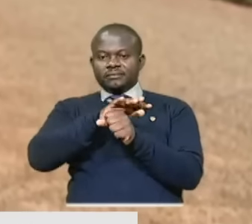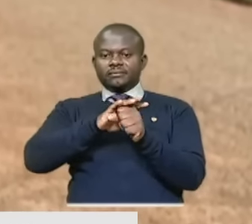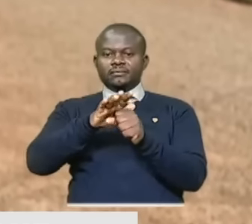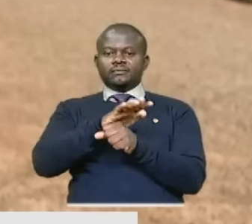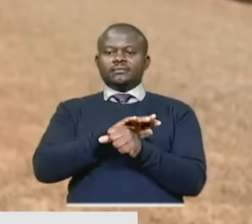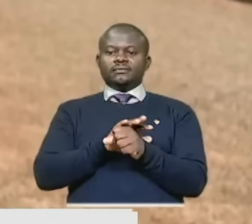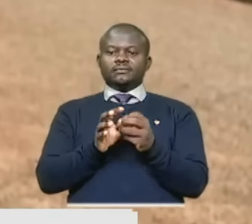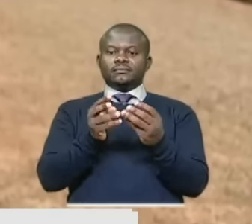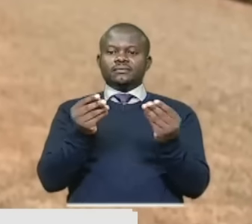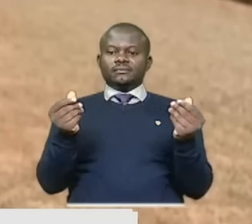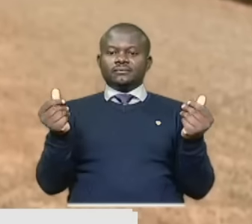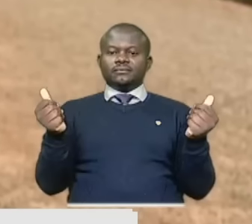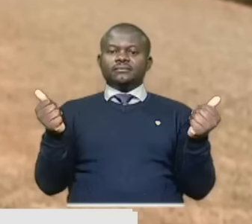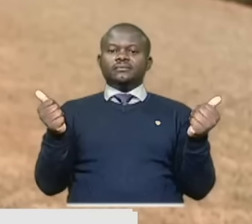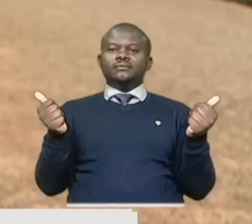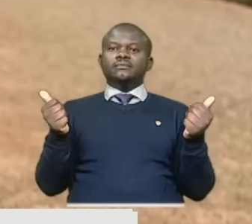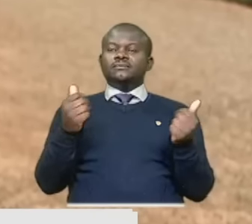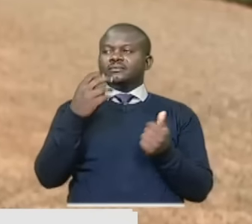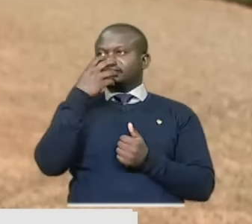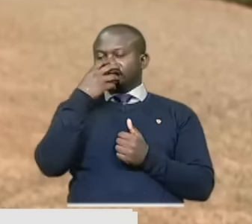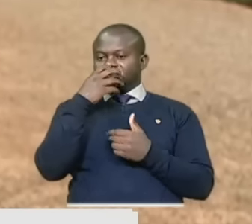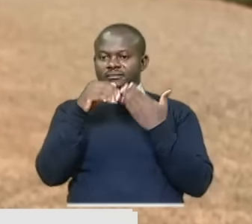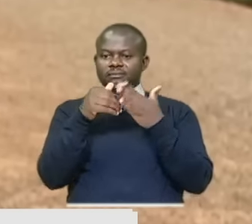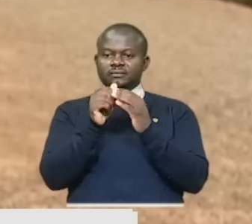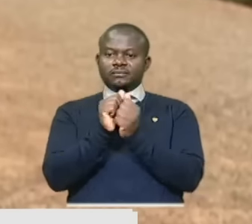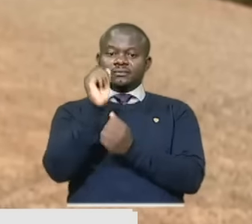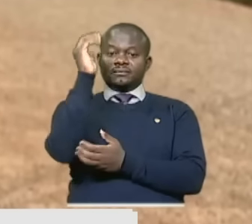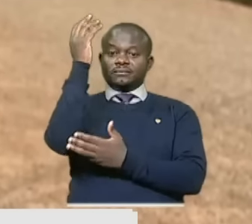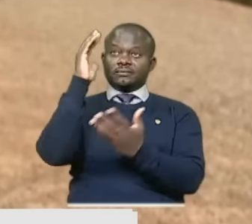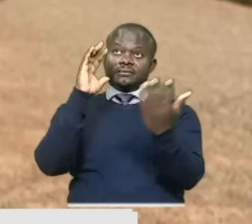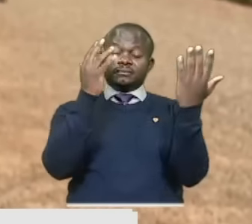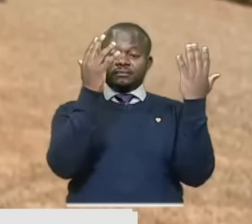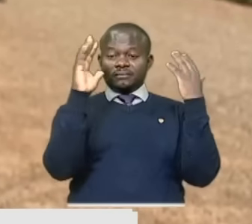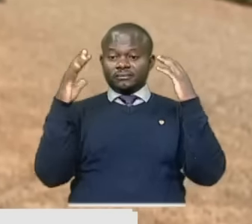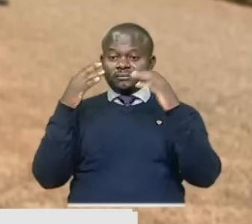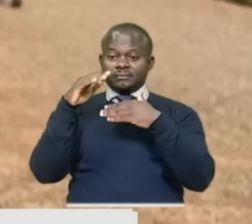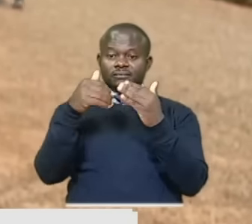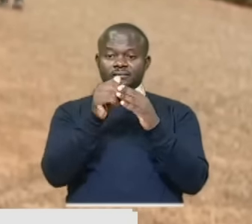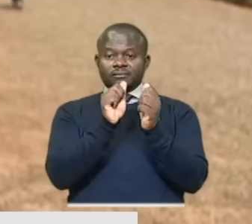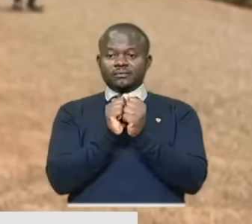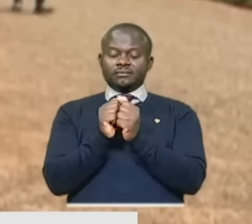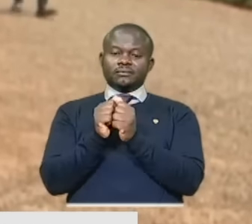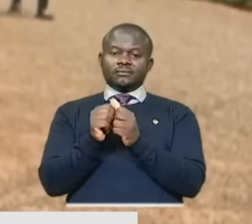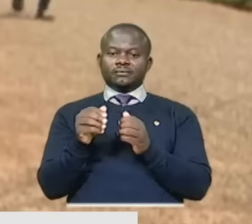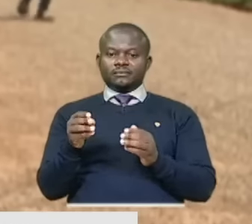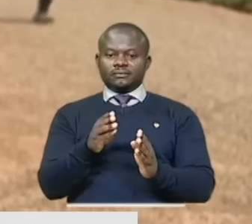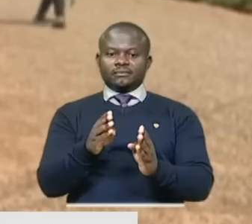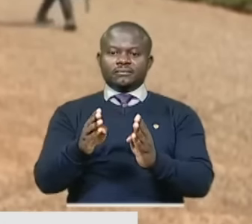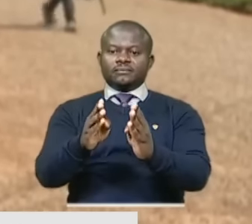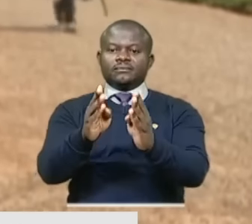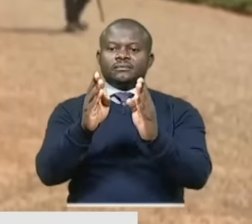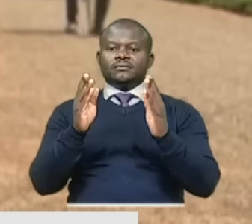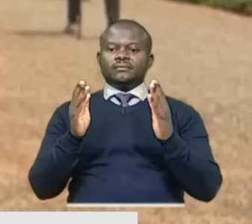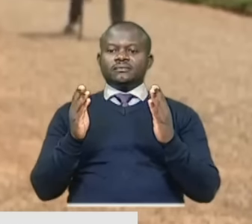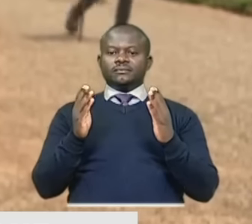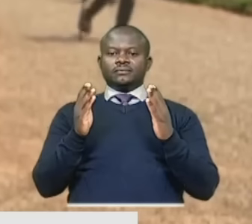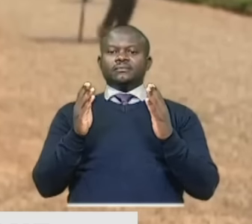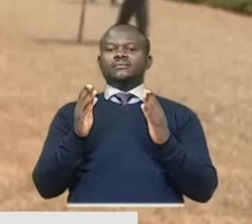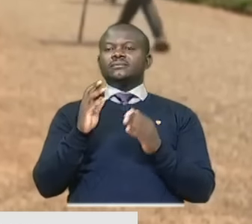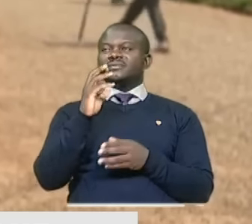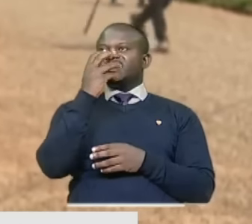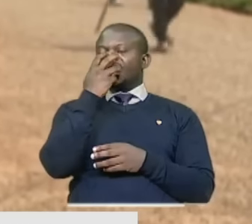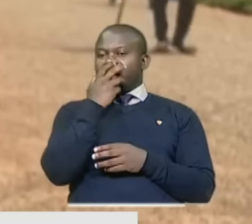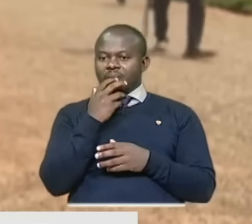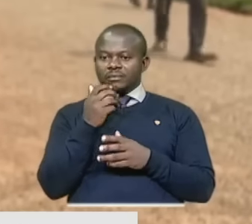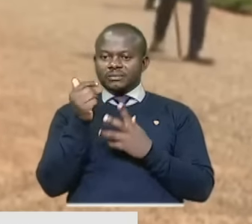amavoka amapera ibiti byasakarane byari biteye ku muhanda imyembe